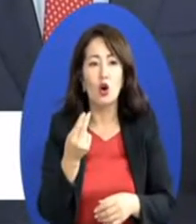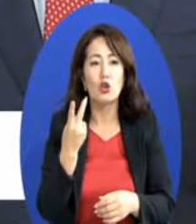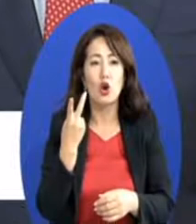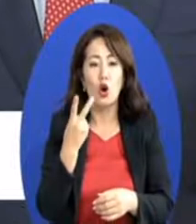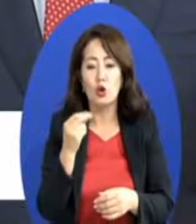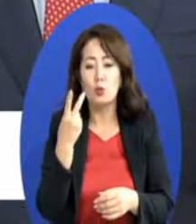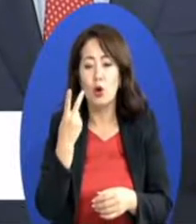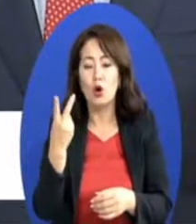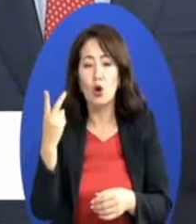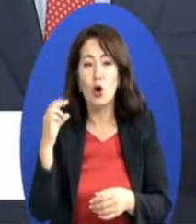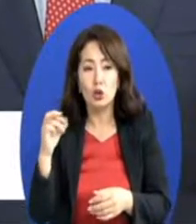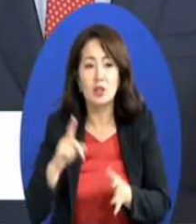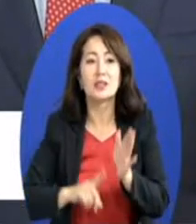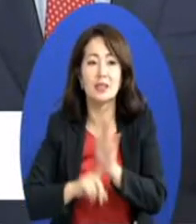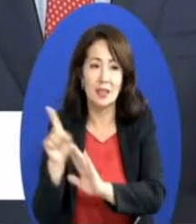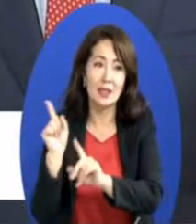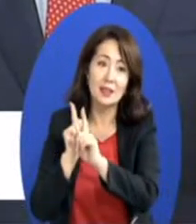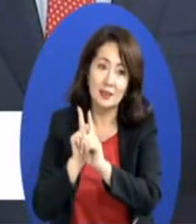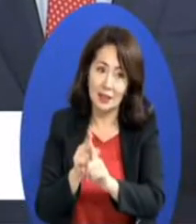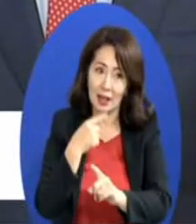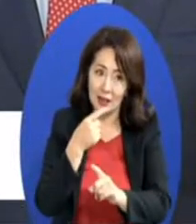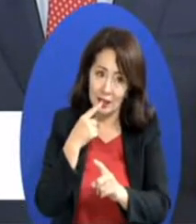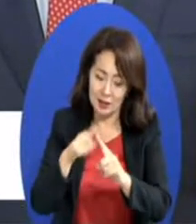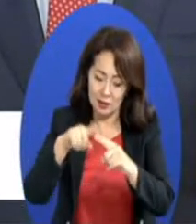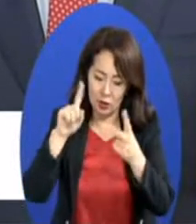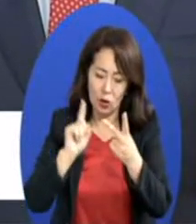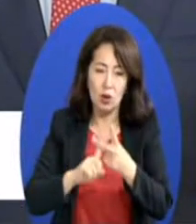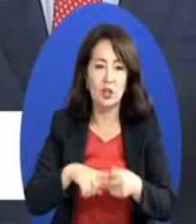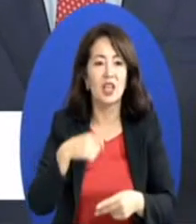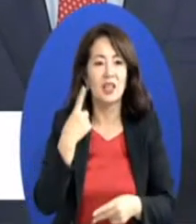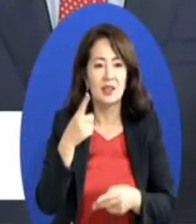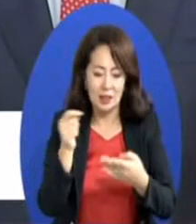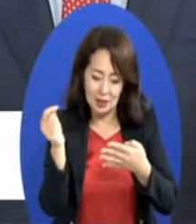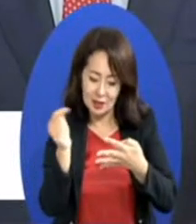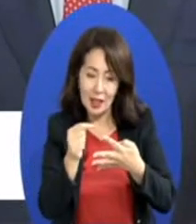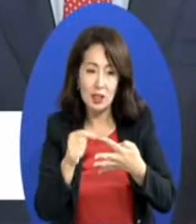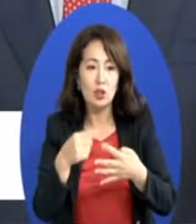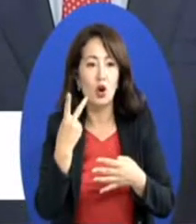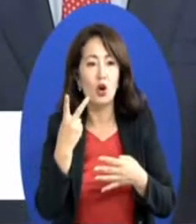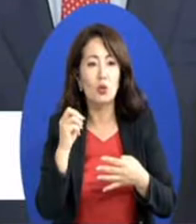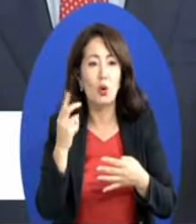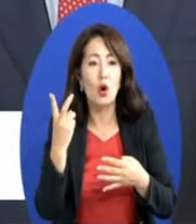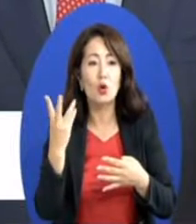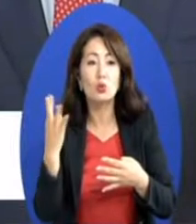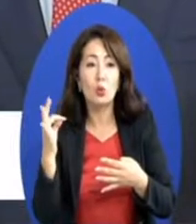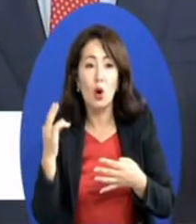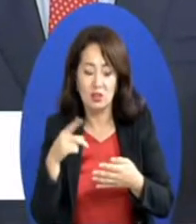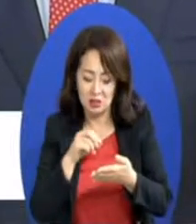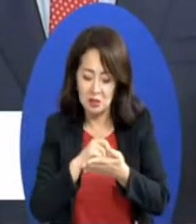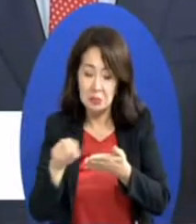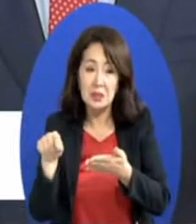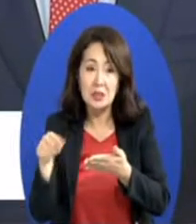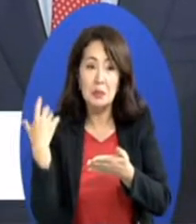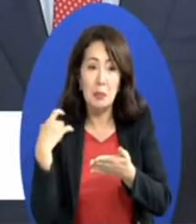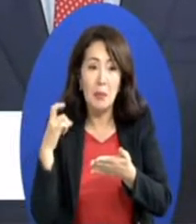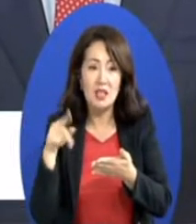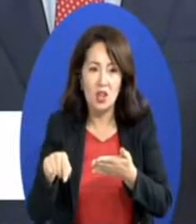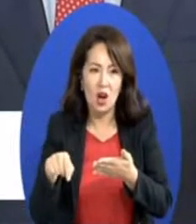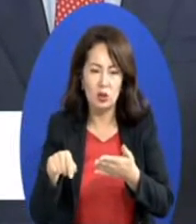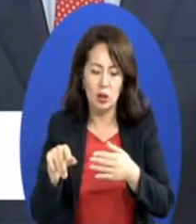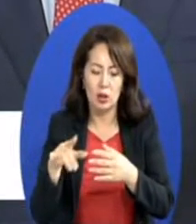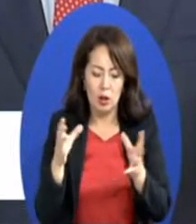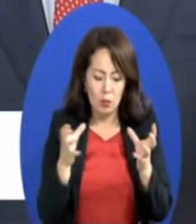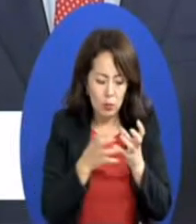багж мөрдөхөр заасан. За мөн нэг заалтын нь бол 24 он гэдэг ингээд заасан байсан. Гэхдээ сая бүлэг энэ одоо